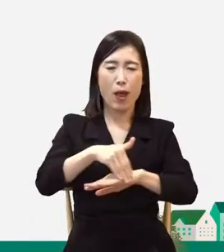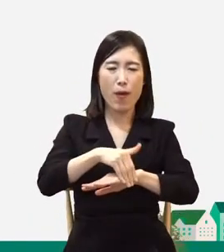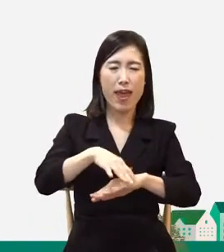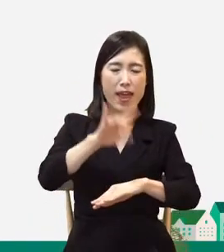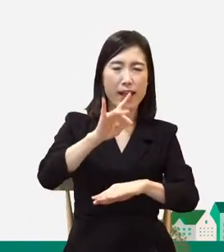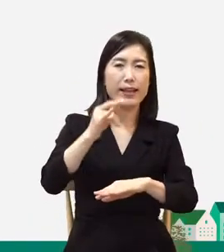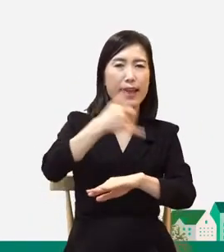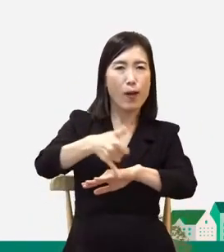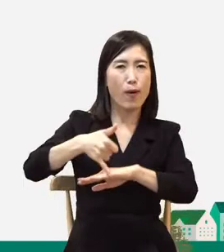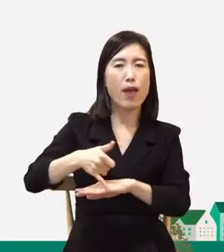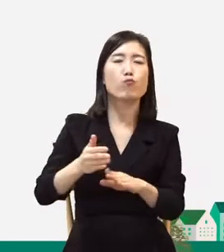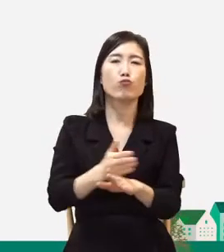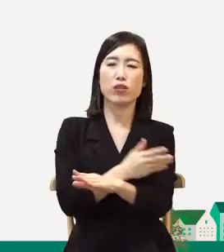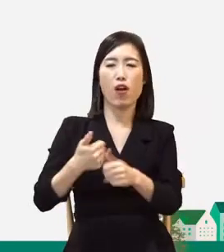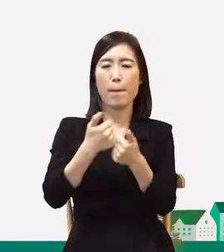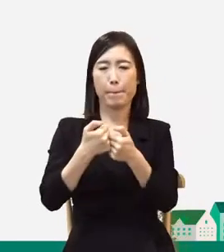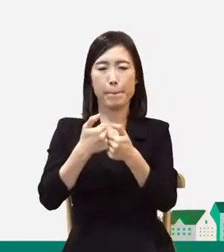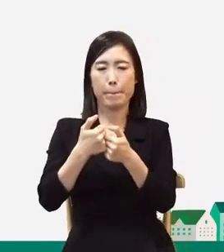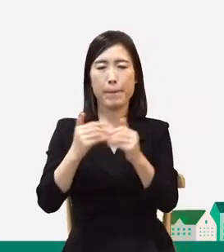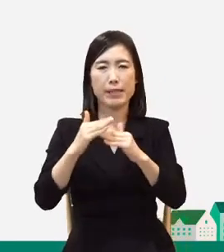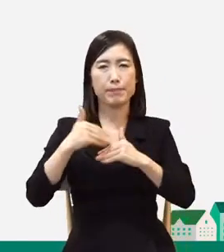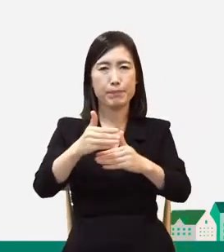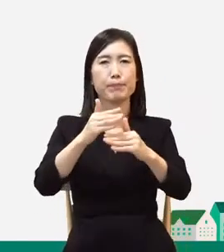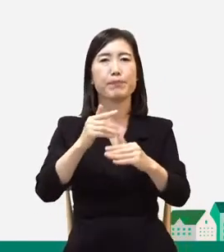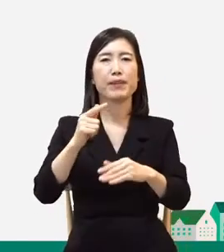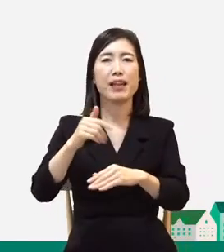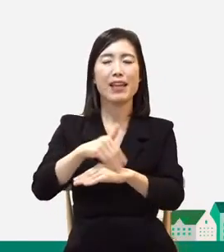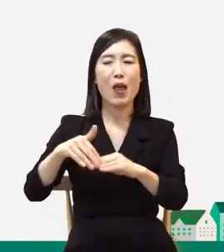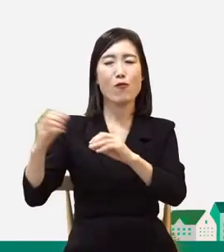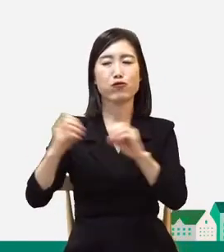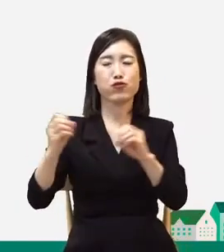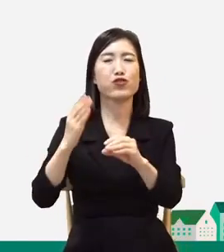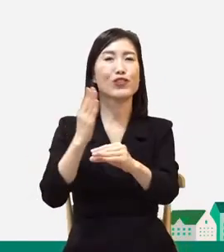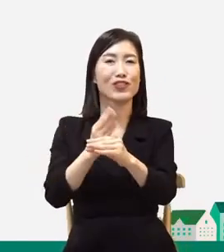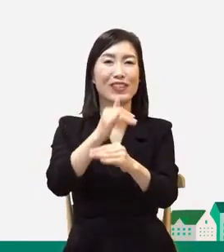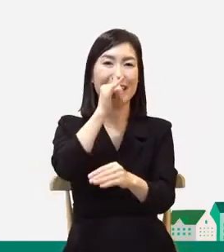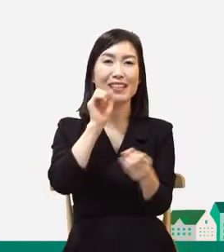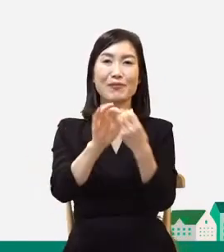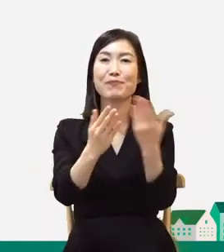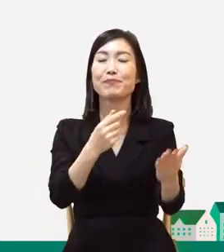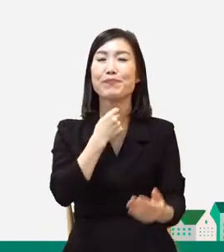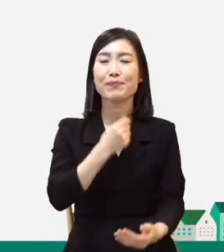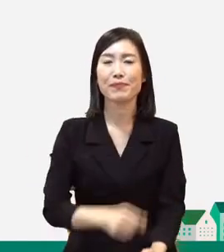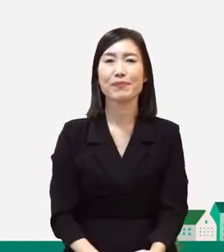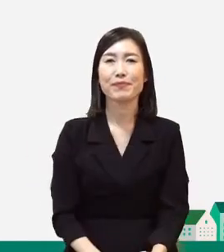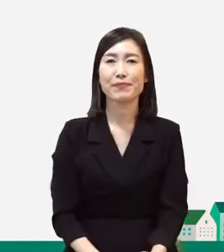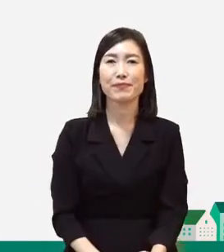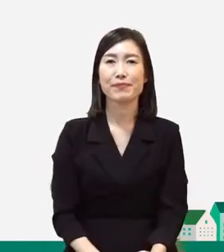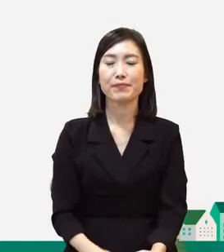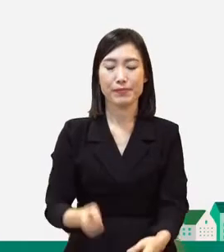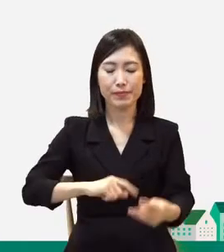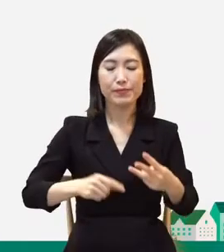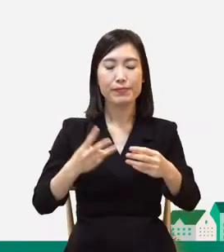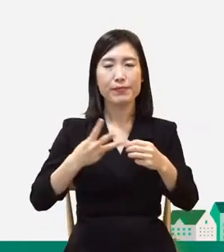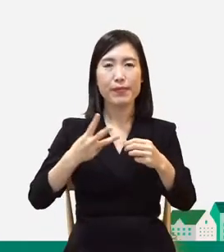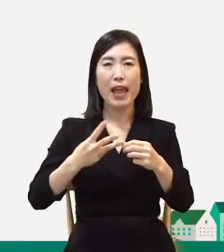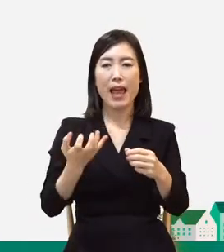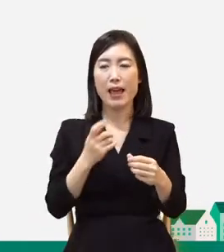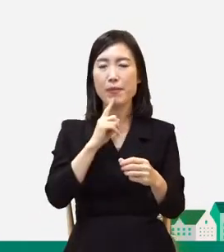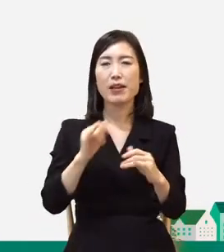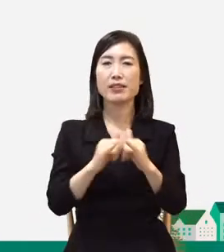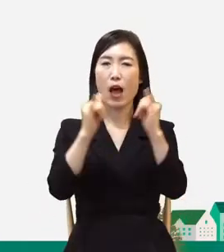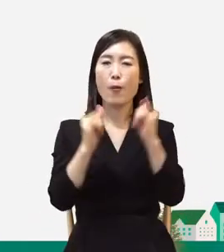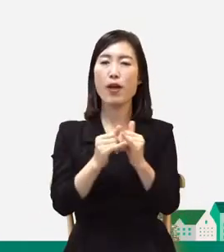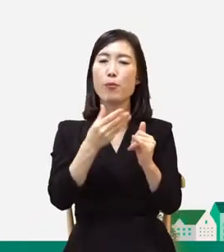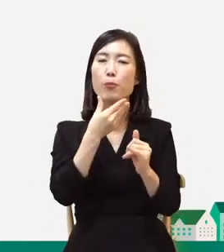단계에서는 진행을 하고 있다라고 보시면 될 것 같습니다. 그리고 이제 세 번째는 어쨌든 아까 강조했던 좀 사회복지